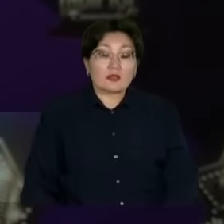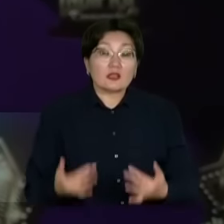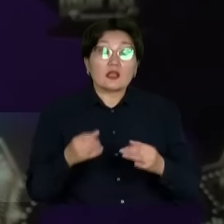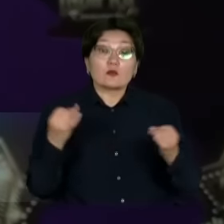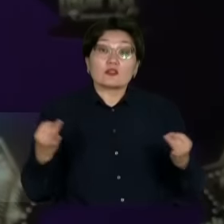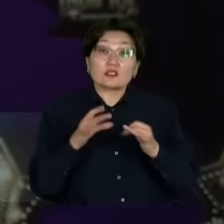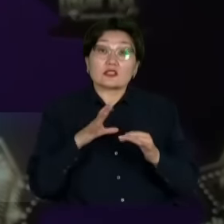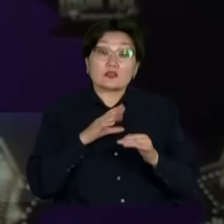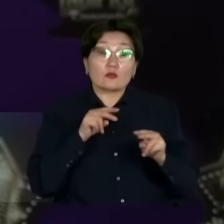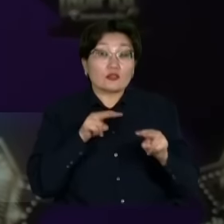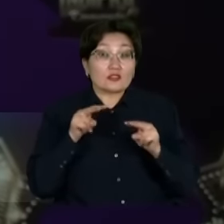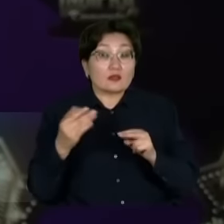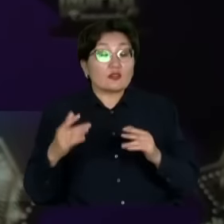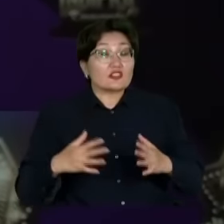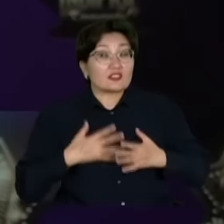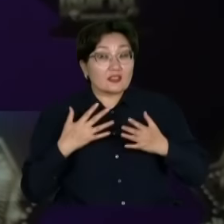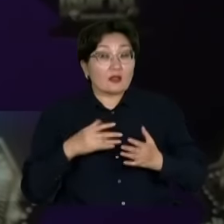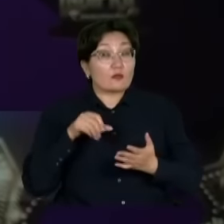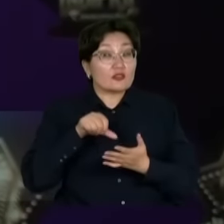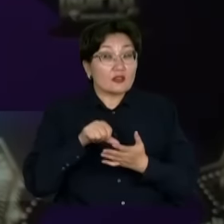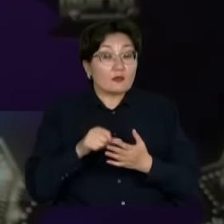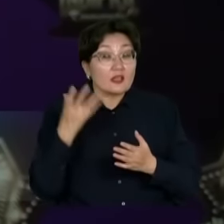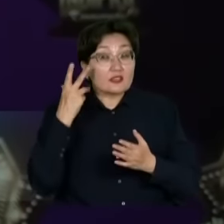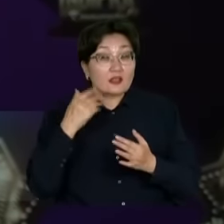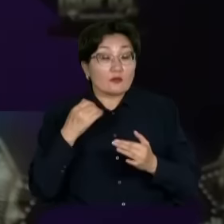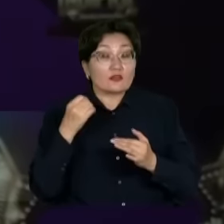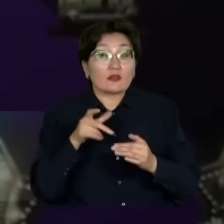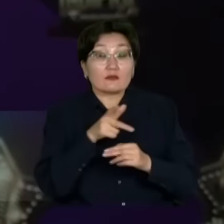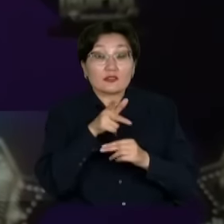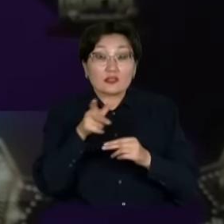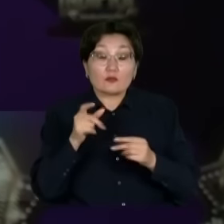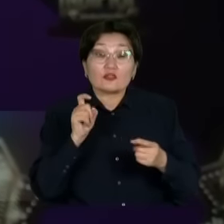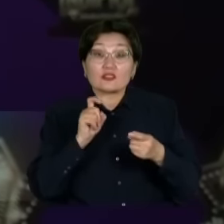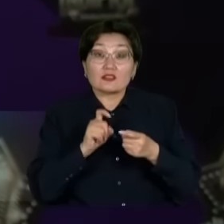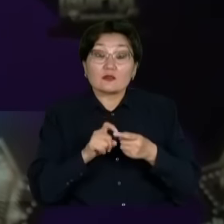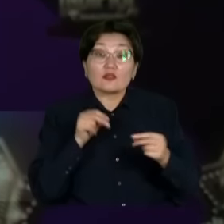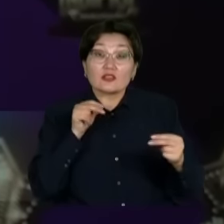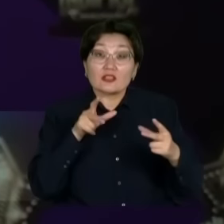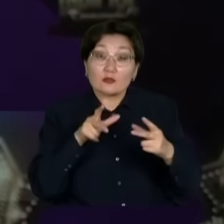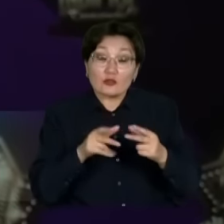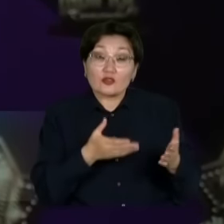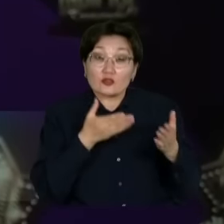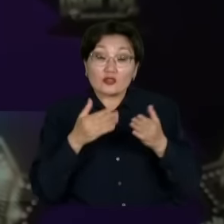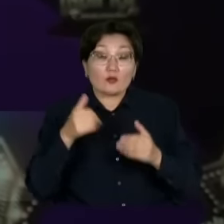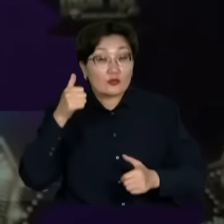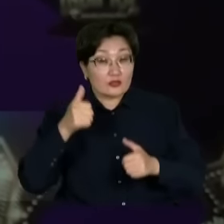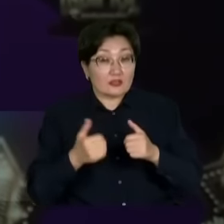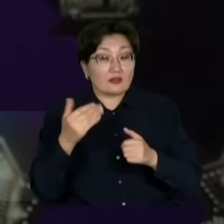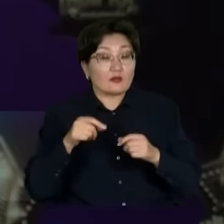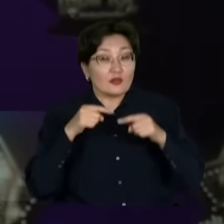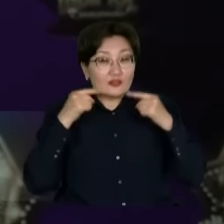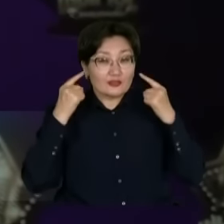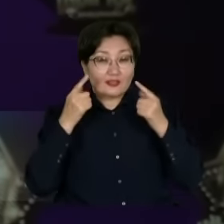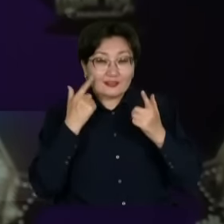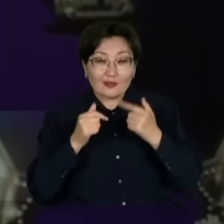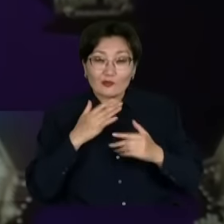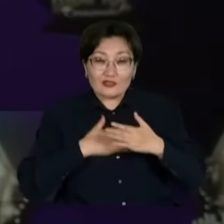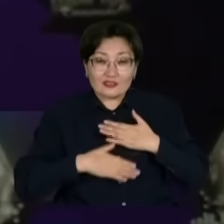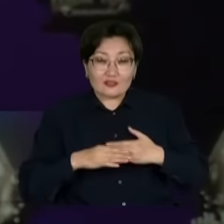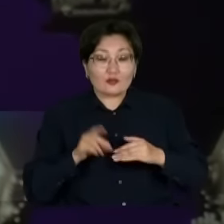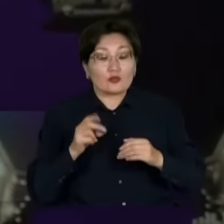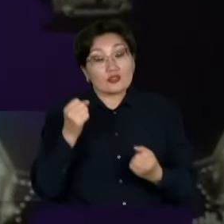интересно было наблюдать за эмоциями участников когда мы по видеозвонку связывались с ними И приглашали на конкурс их улыбки слёзы радости